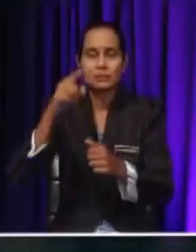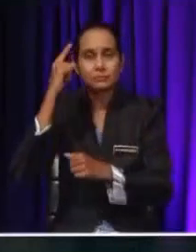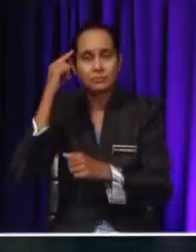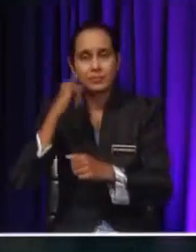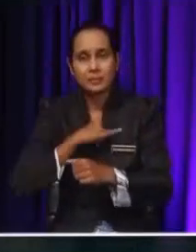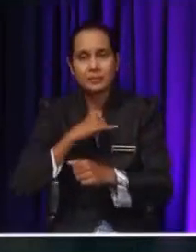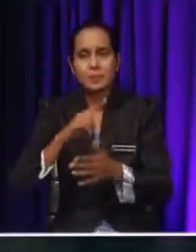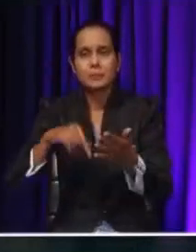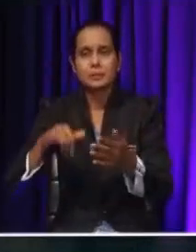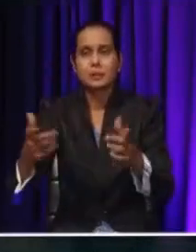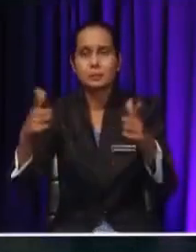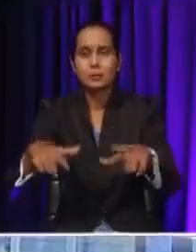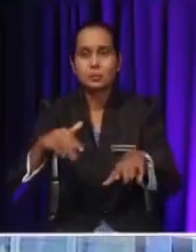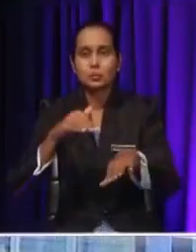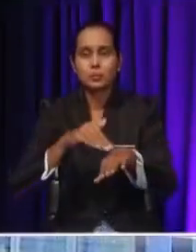banyak